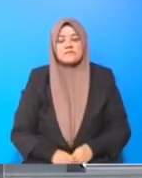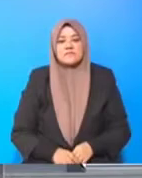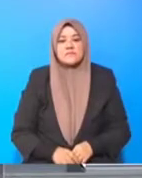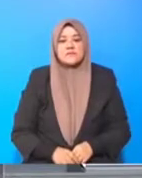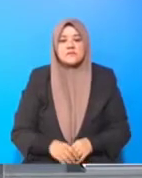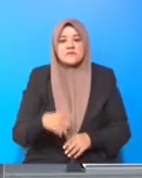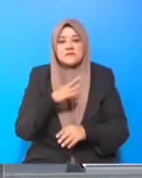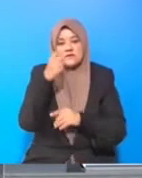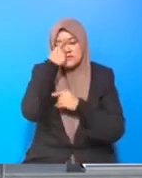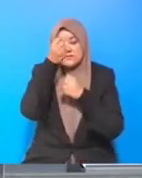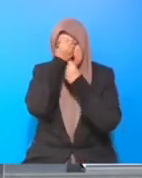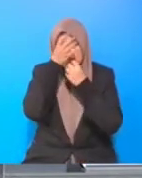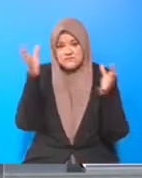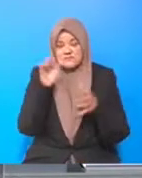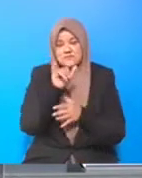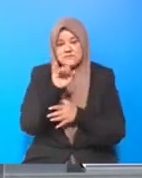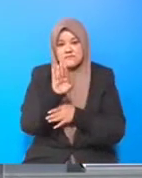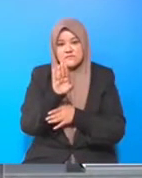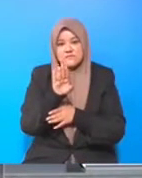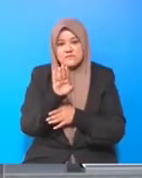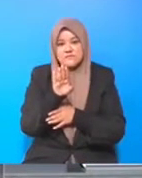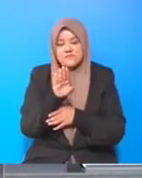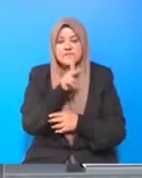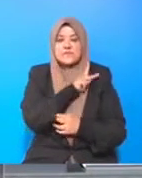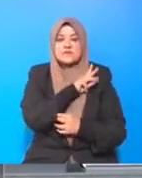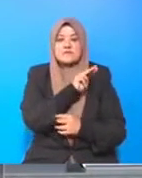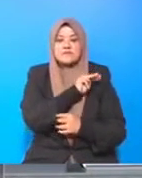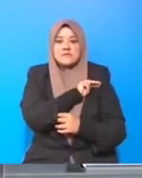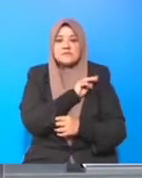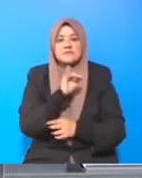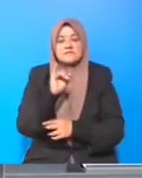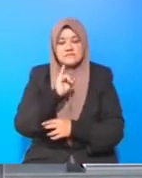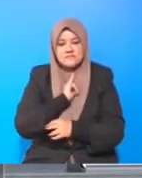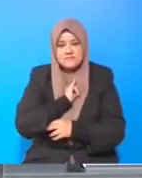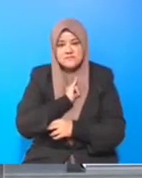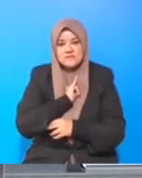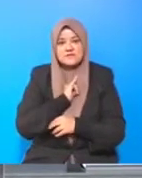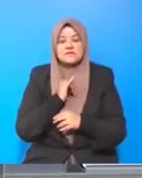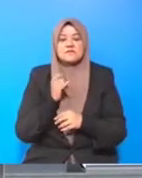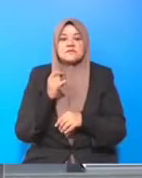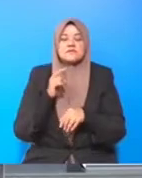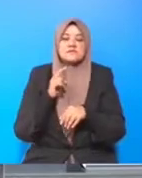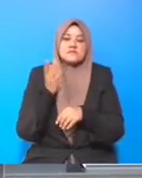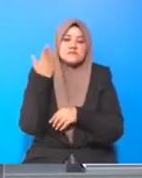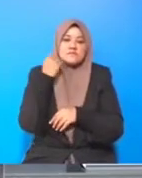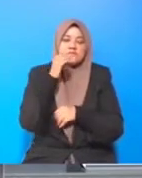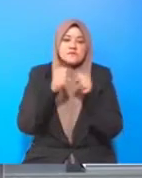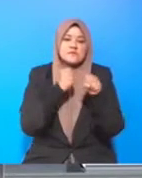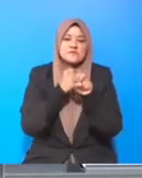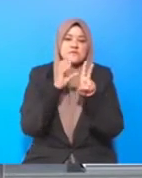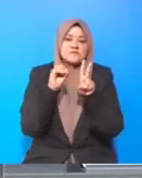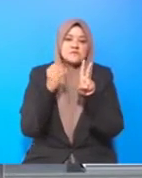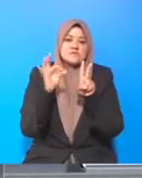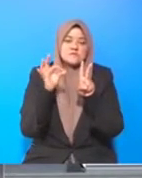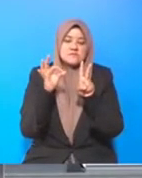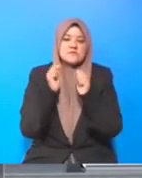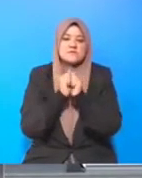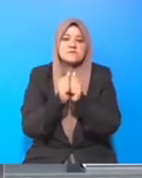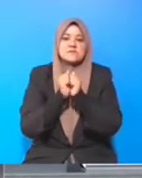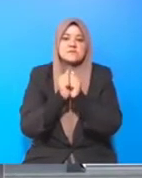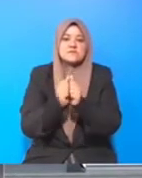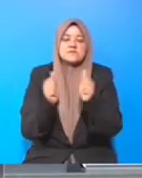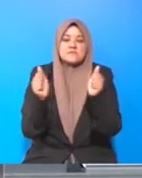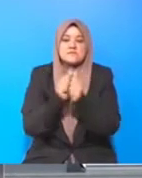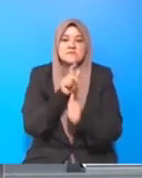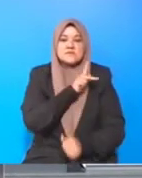dan untuk menang yang hormat eh Kementerian saya pada waktu itu 2019 bersama